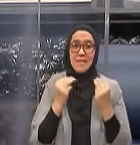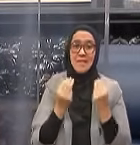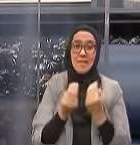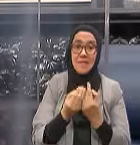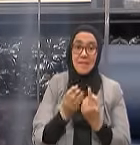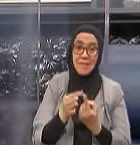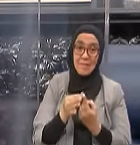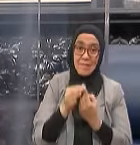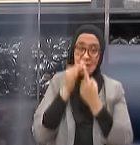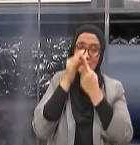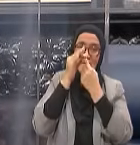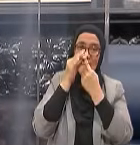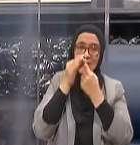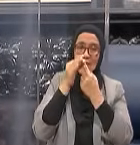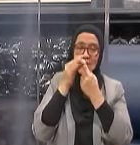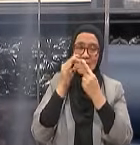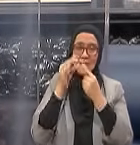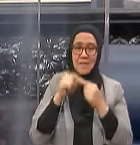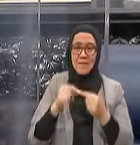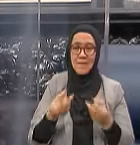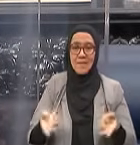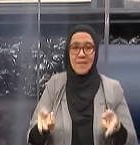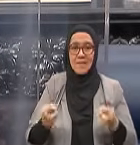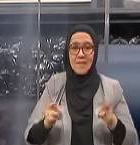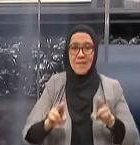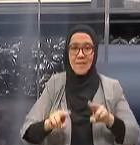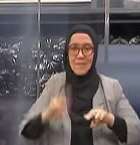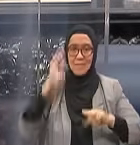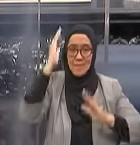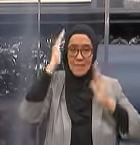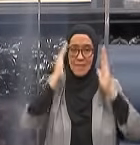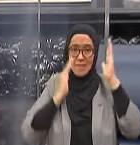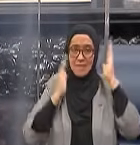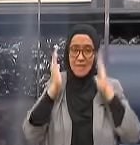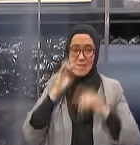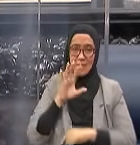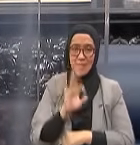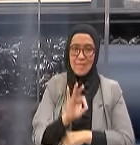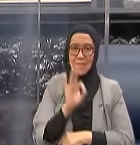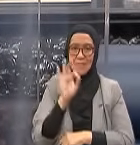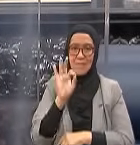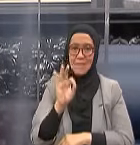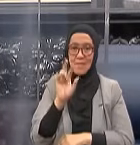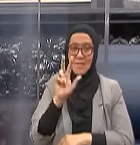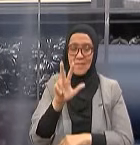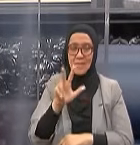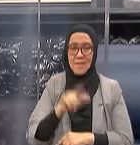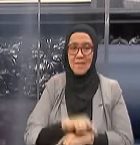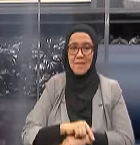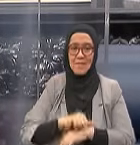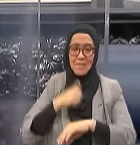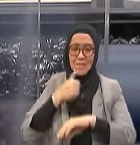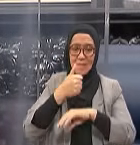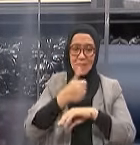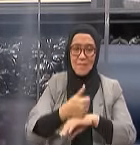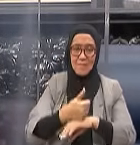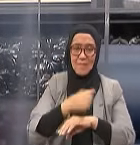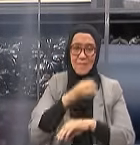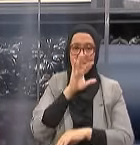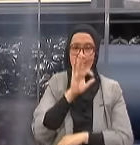yang tersebut masih sas-m E63 yang telah ditubuhkan pada 9